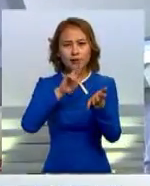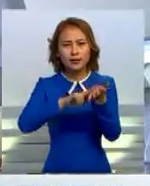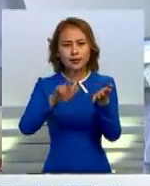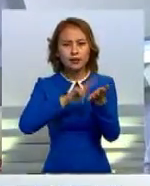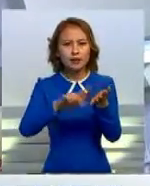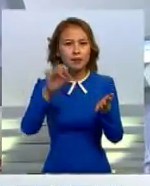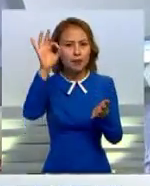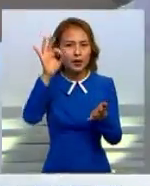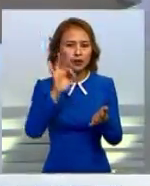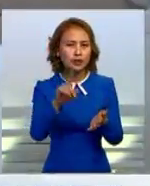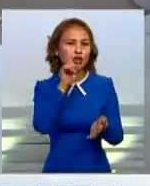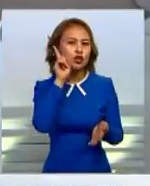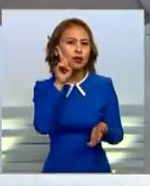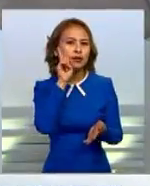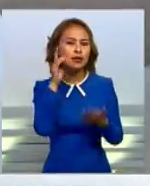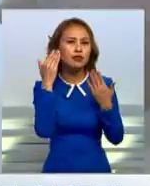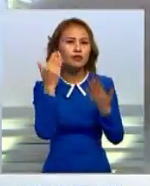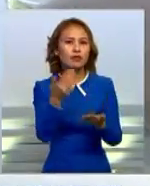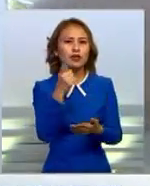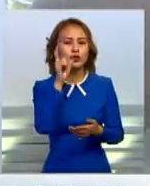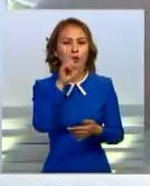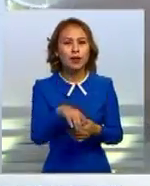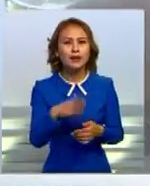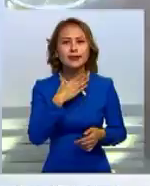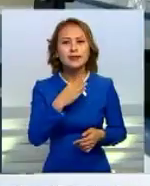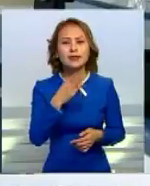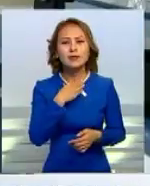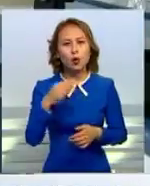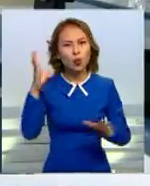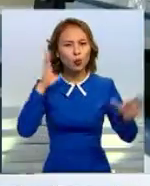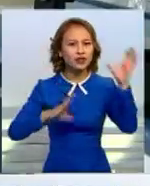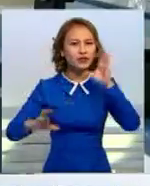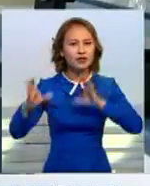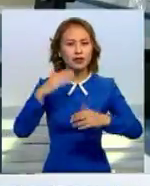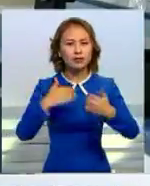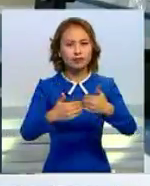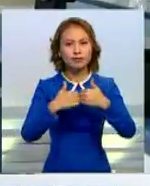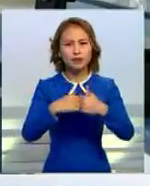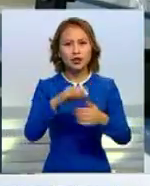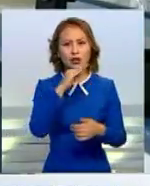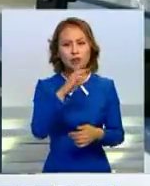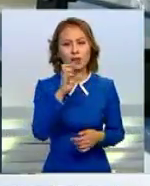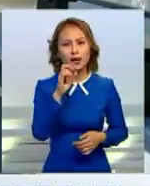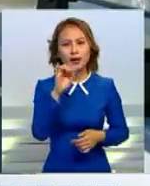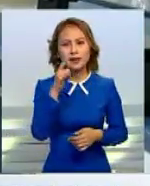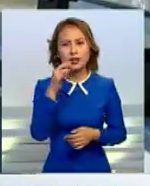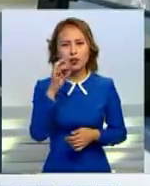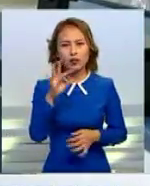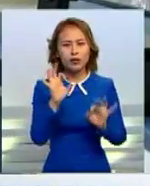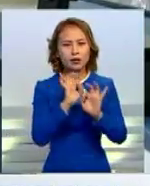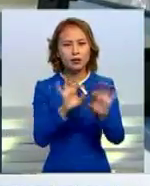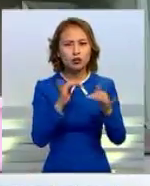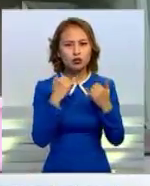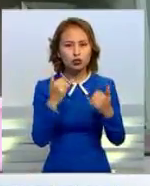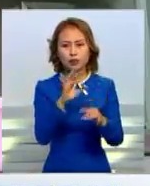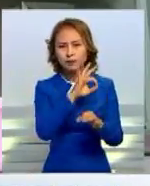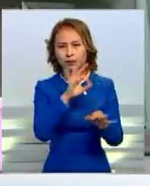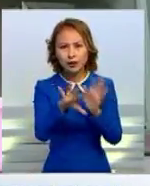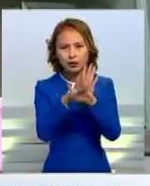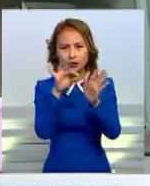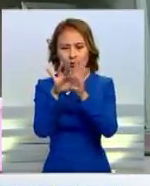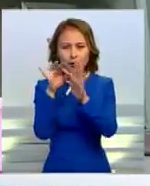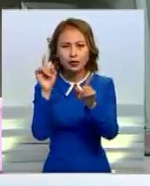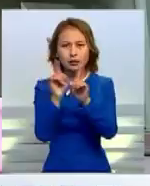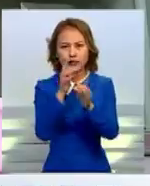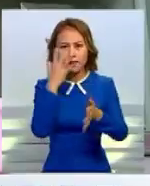жастар. Солардың бірі Шәкәрім атындағы Семей мемлекеттік университетінің түлегі Жанат Байғазинов. Ол қазір озық құрал жабдықтар